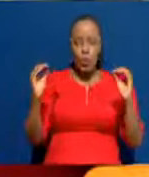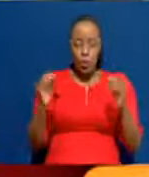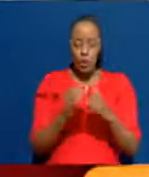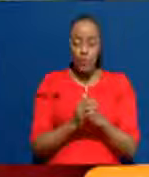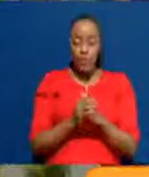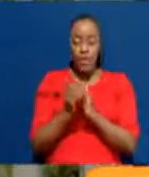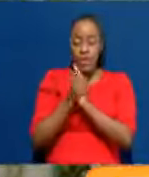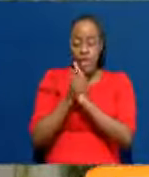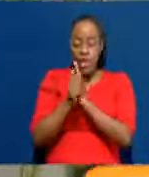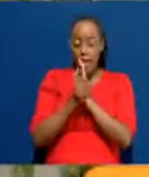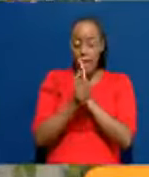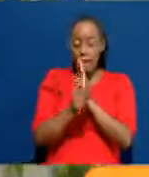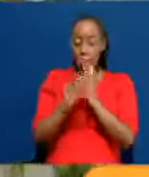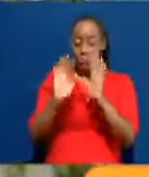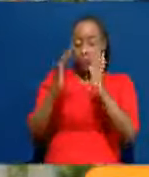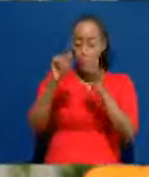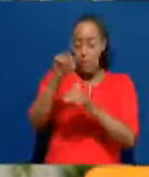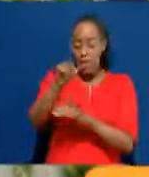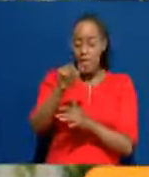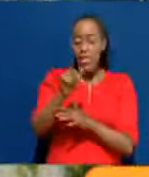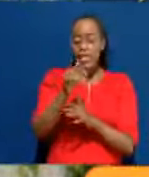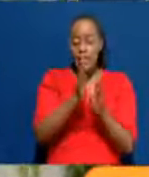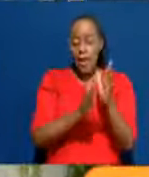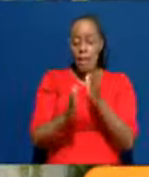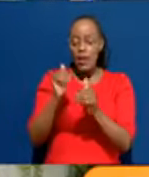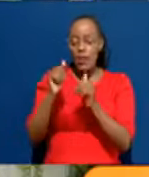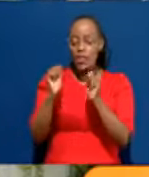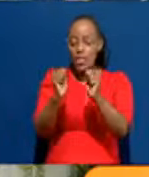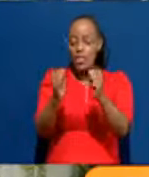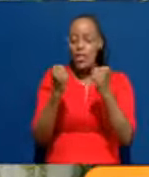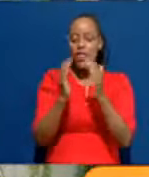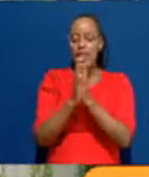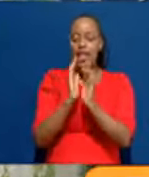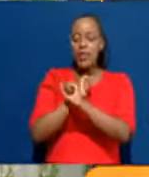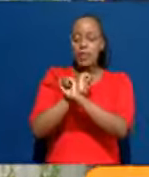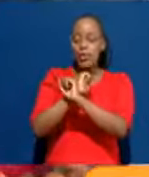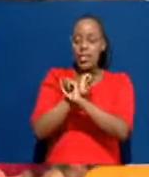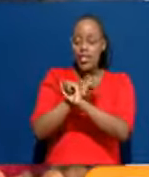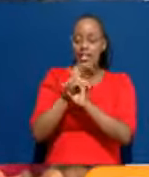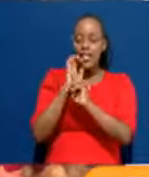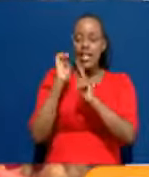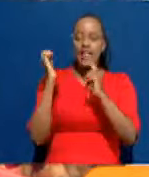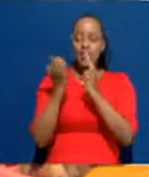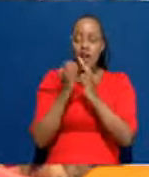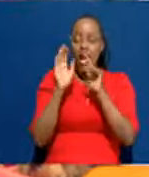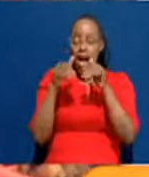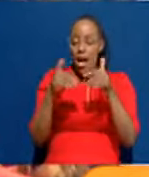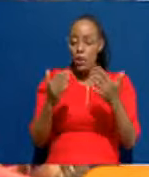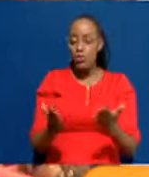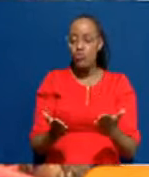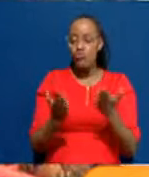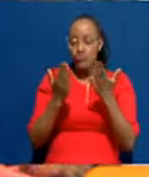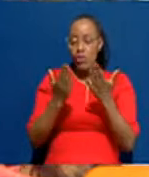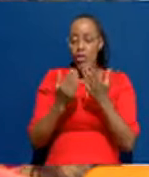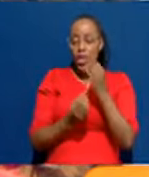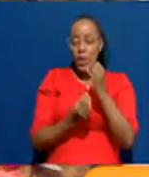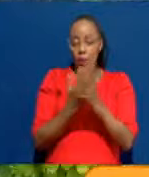Wataalamu wa kilimo wamesifia mbinu hii iliyo salama na yenye kuzingatia mazingira kwa kuboresha